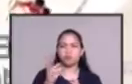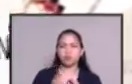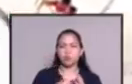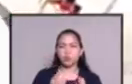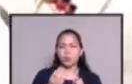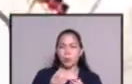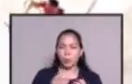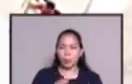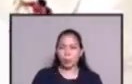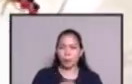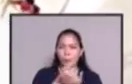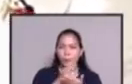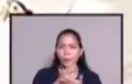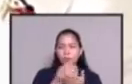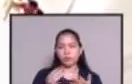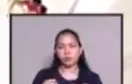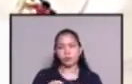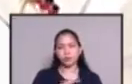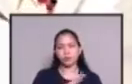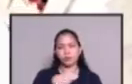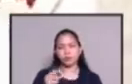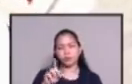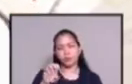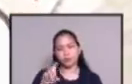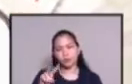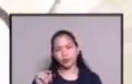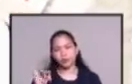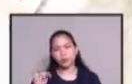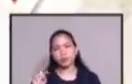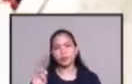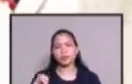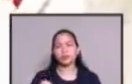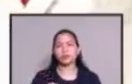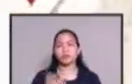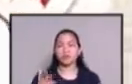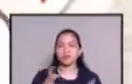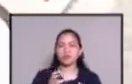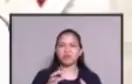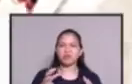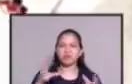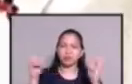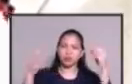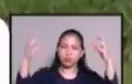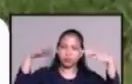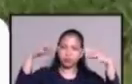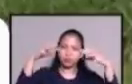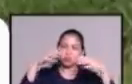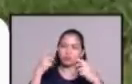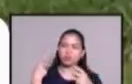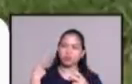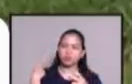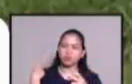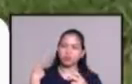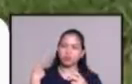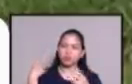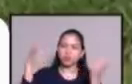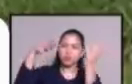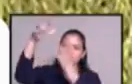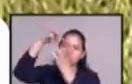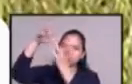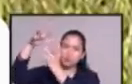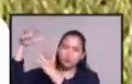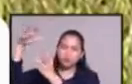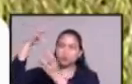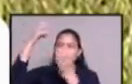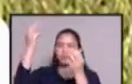impact of the El Nino. Kasi pag makapal ang ulap, talagang uulan talaga. We do cloud seeding. Pag nag-cloud